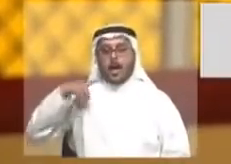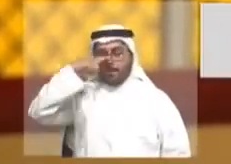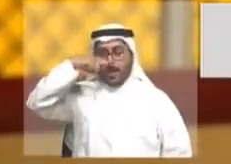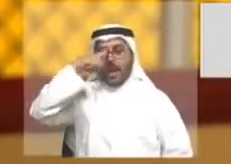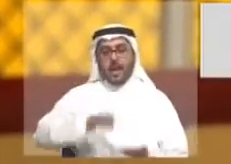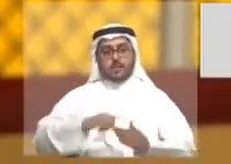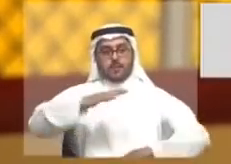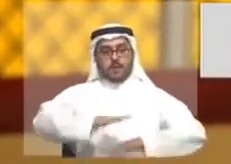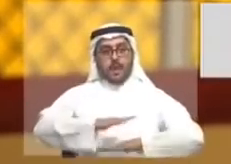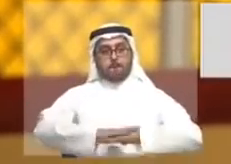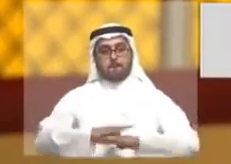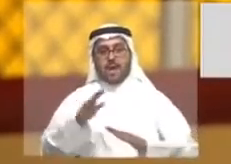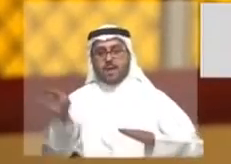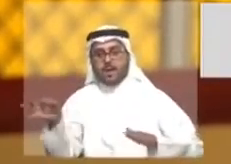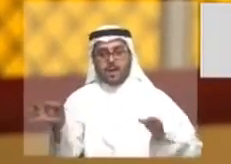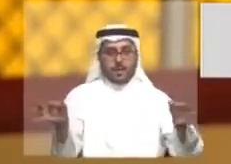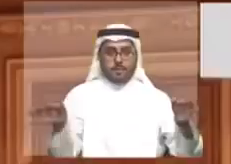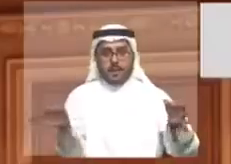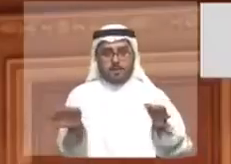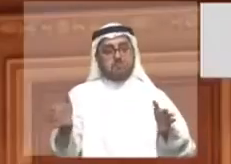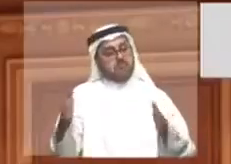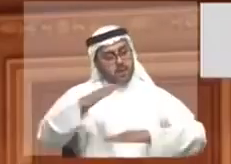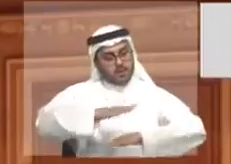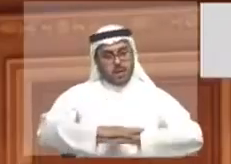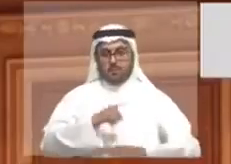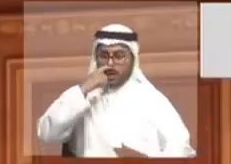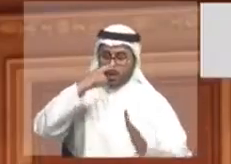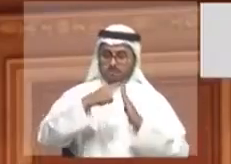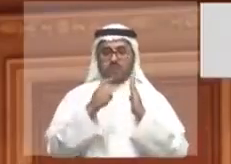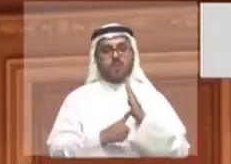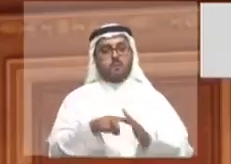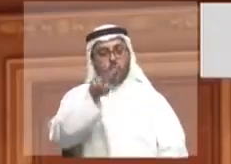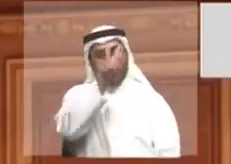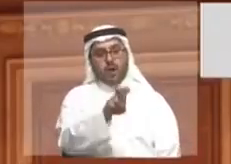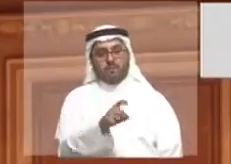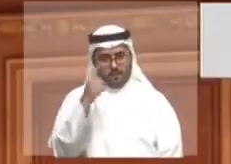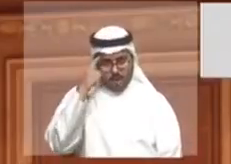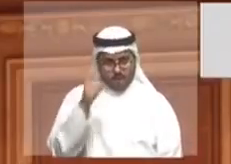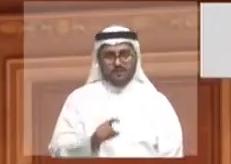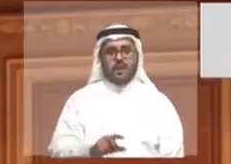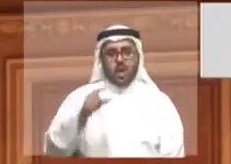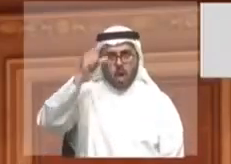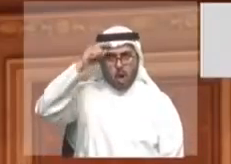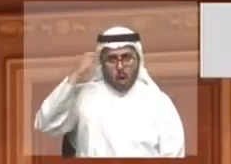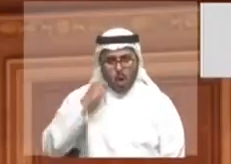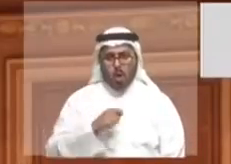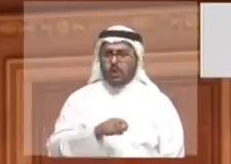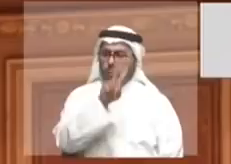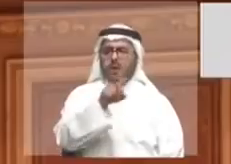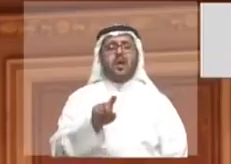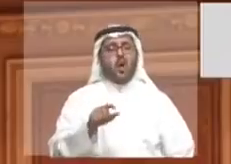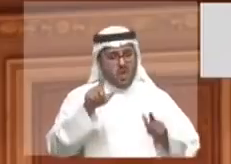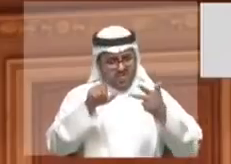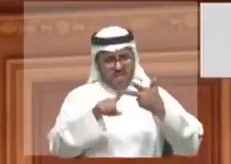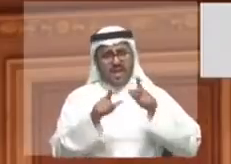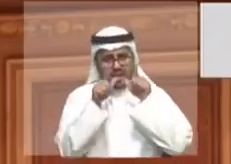باحترام الجوار في علاقاتها مع دول المنطقة والتأكيد على شرعية تحالف دعم الشرعية في اليمن. وأدان إعلان الظهران